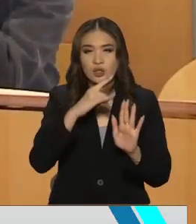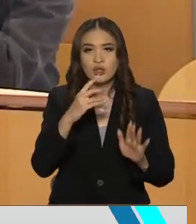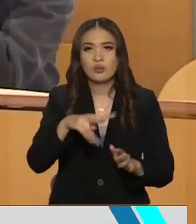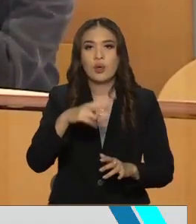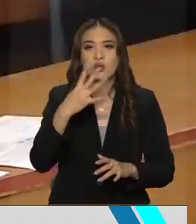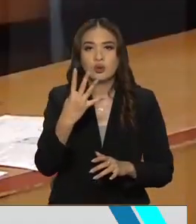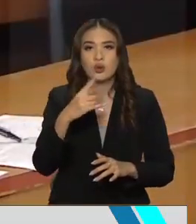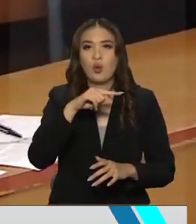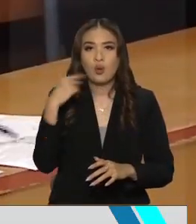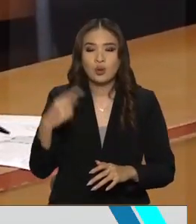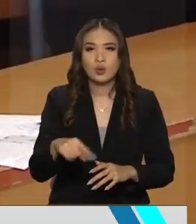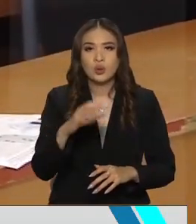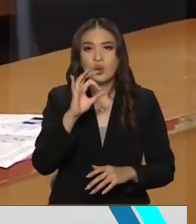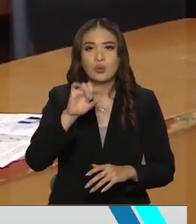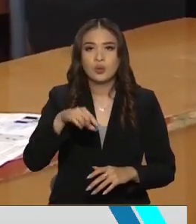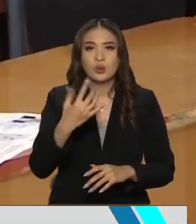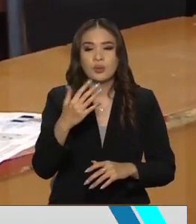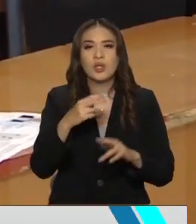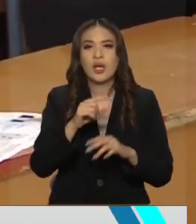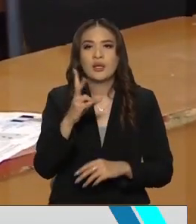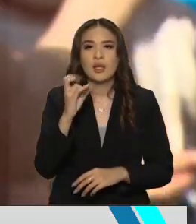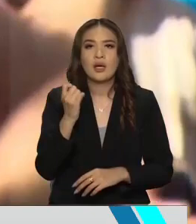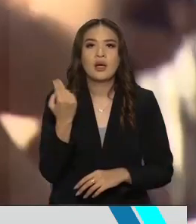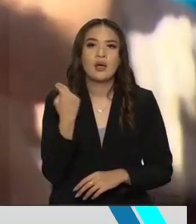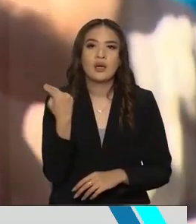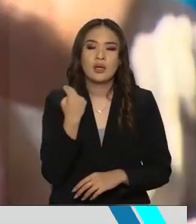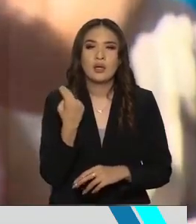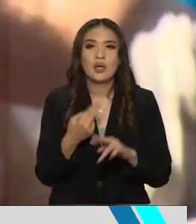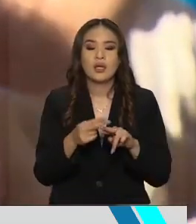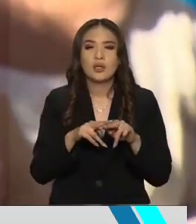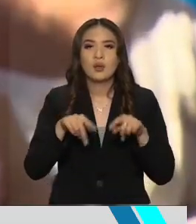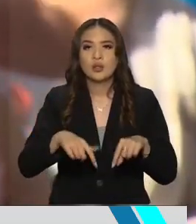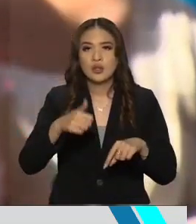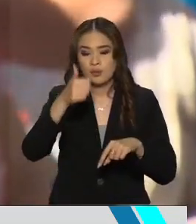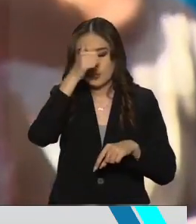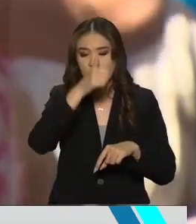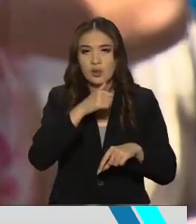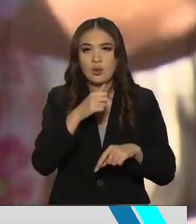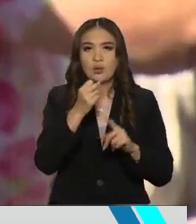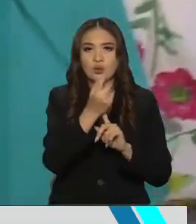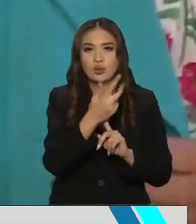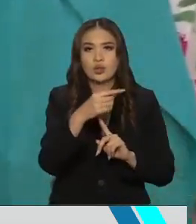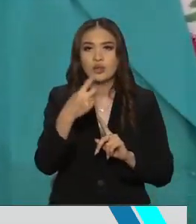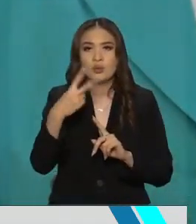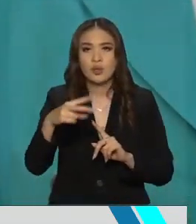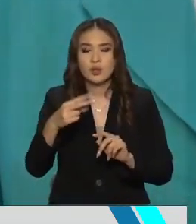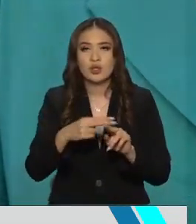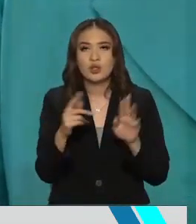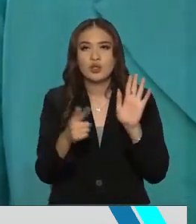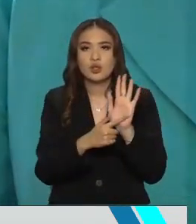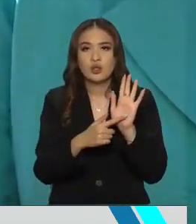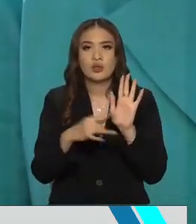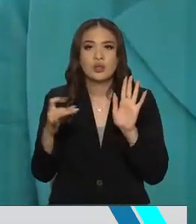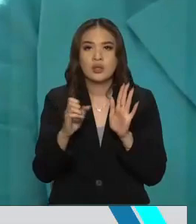және 0,1%-ы ағылшын тілінде тапсырған. Айта кетейік, осы айдың 13-і мен 20-сы аралығында 7 күн қатарынан құжат